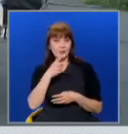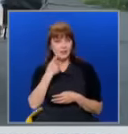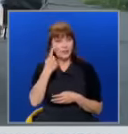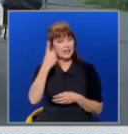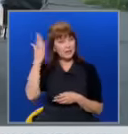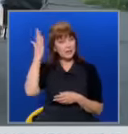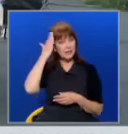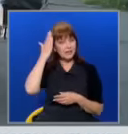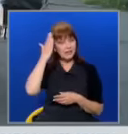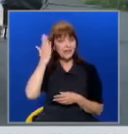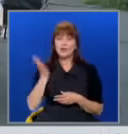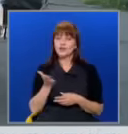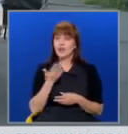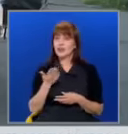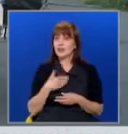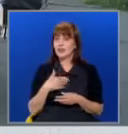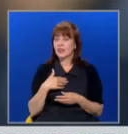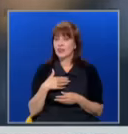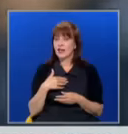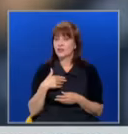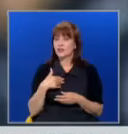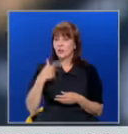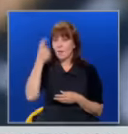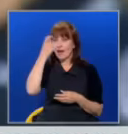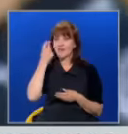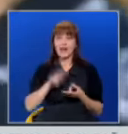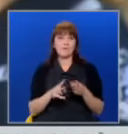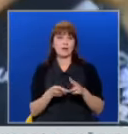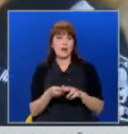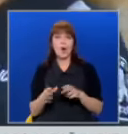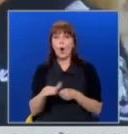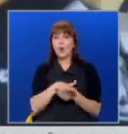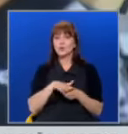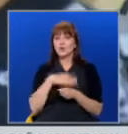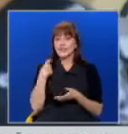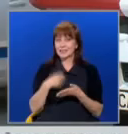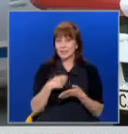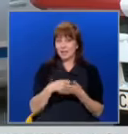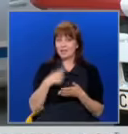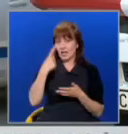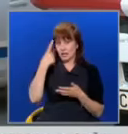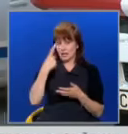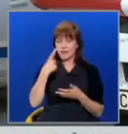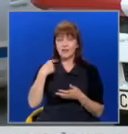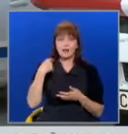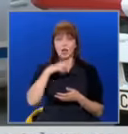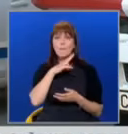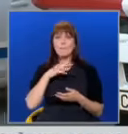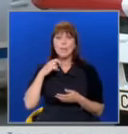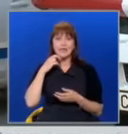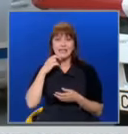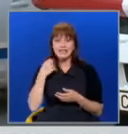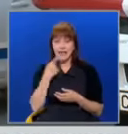че нашето ведомство вече е реформирано на 98%. Основната заплата на един униформен полицай, който виждаме на улицата или да пази